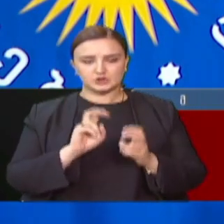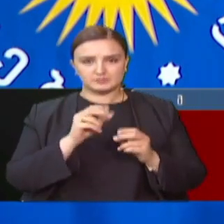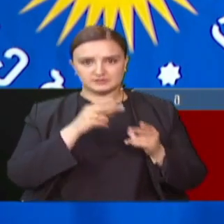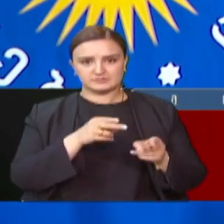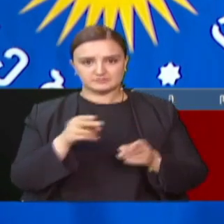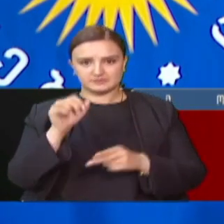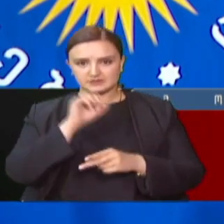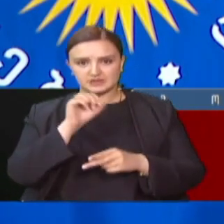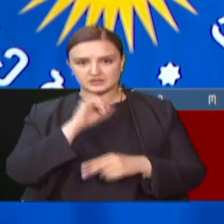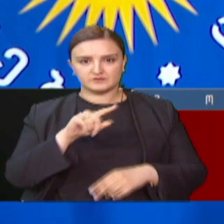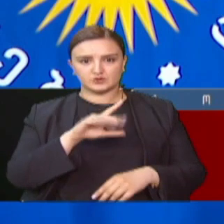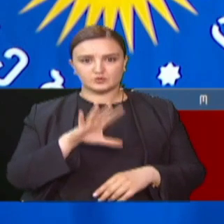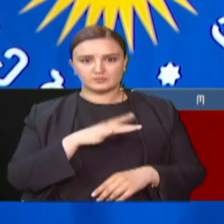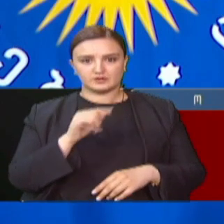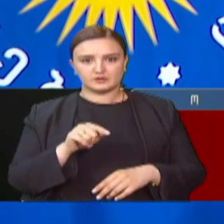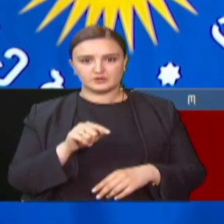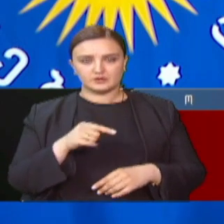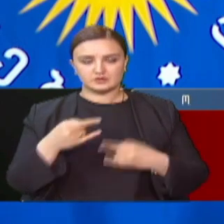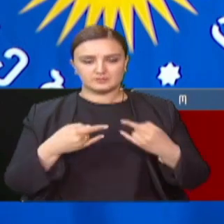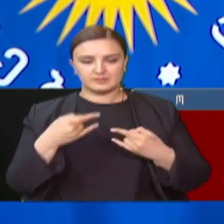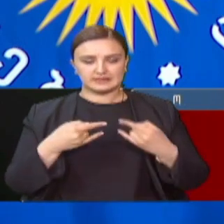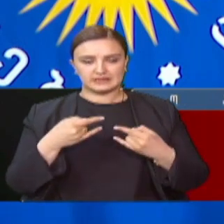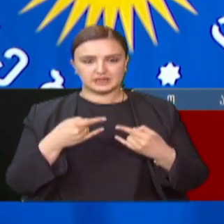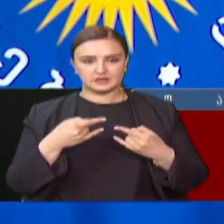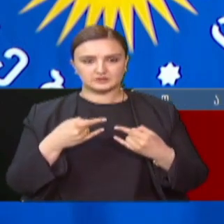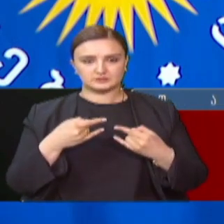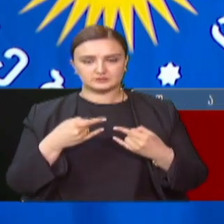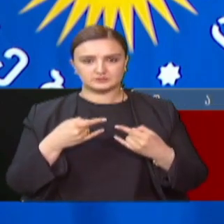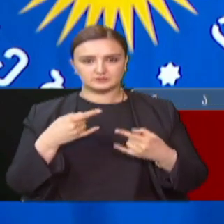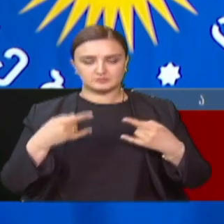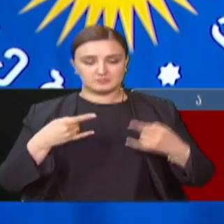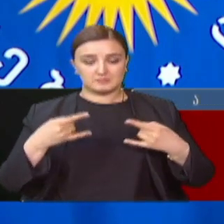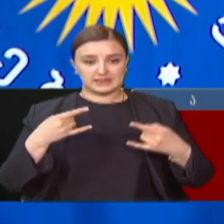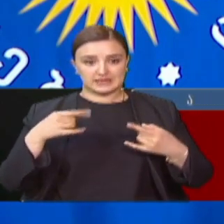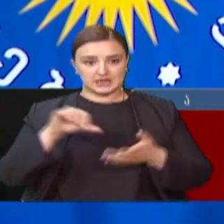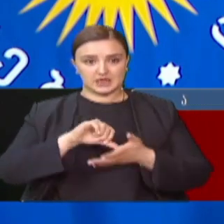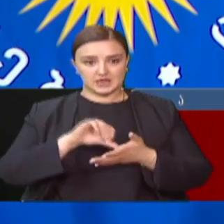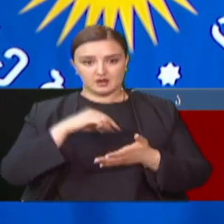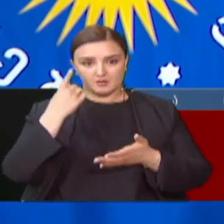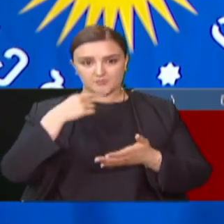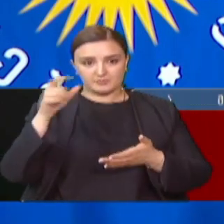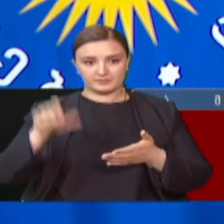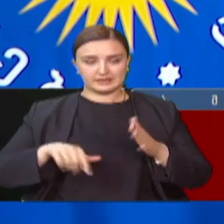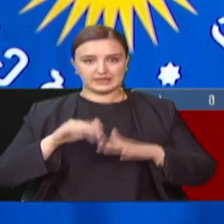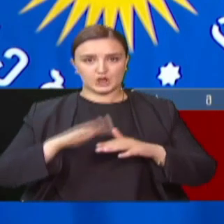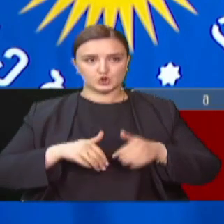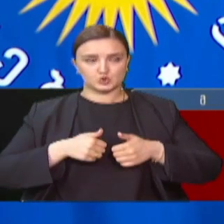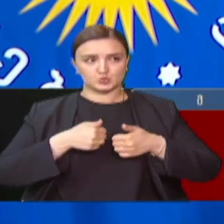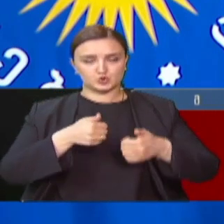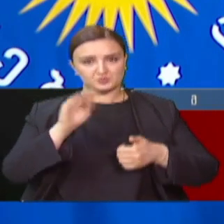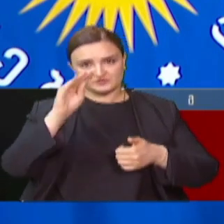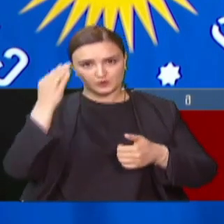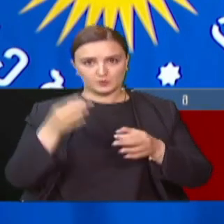მძარცველი, იყოს მედია, ასე ვთქვათ, პირი, რომელიც თითქოს და ხელს უწყობს ამ ქვეყანაში